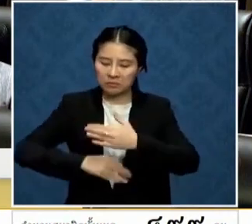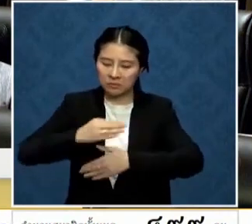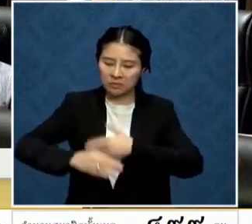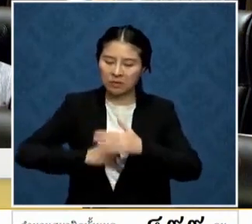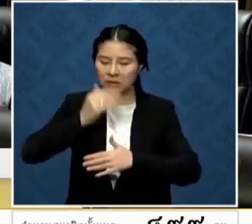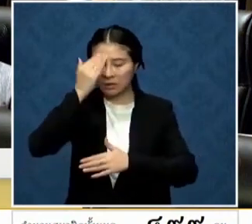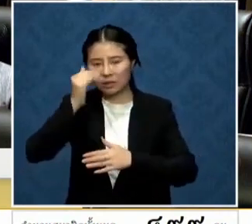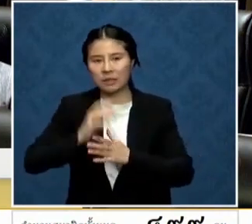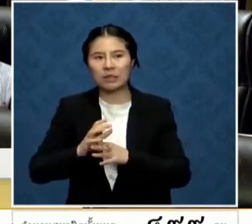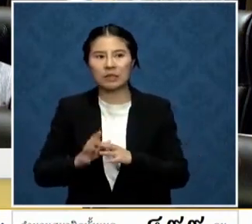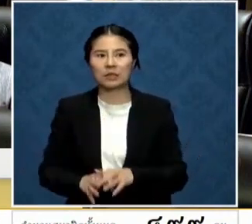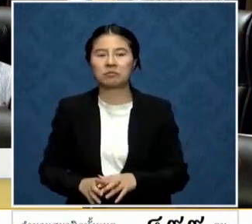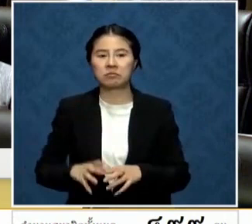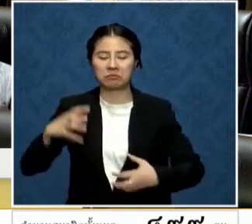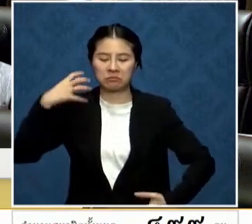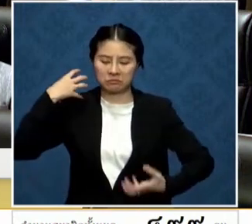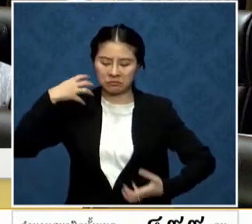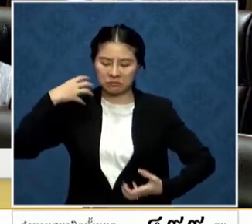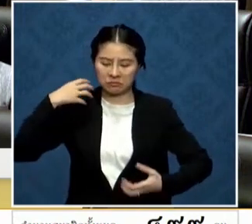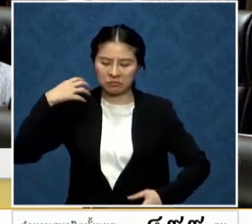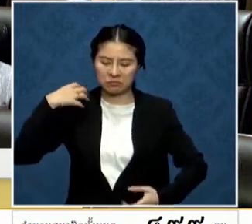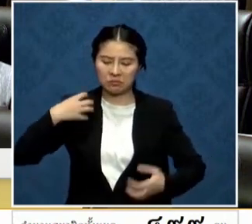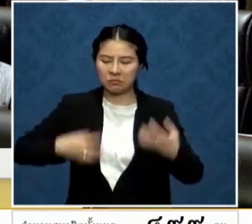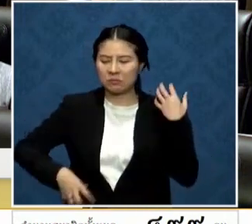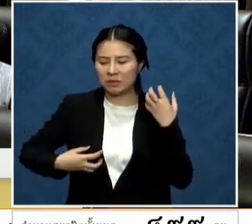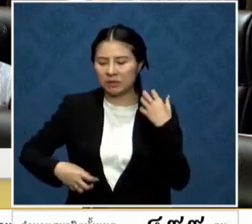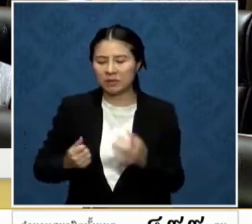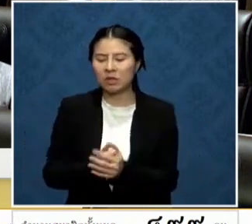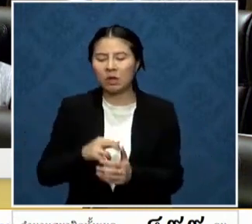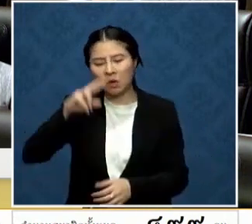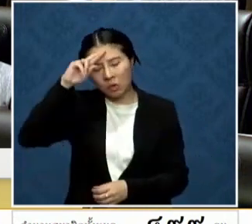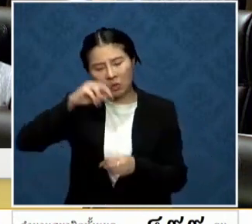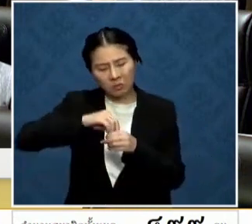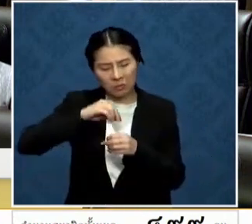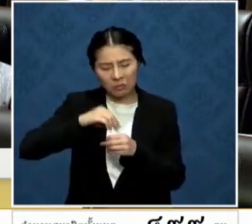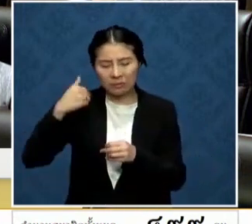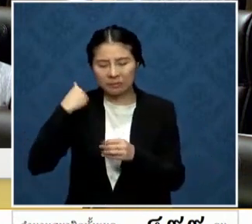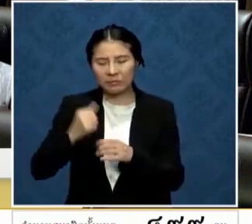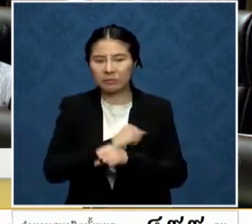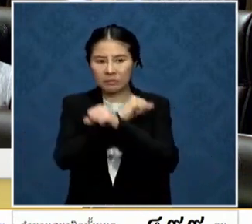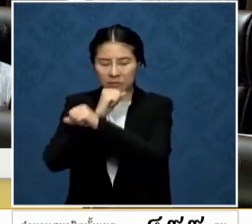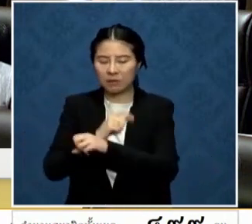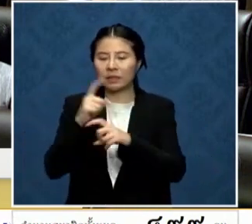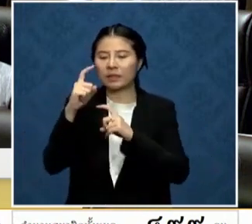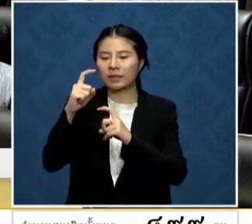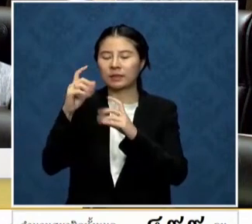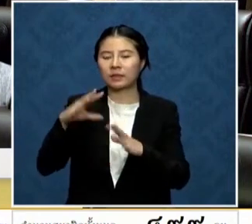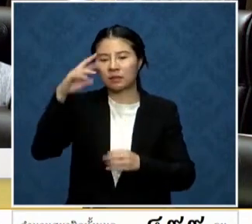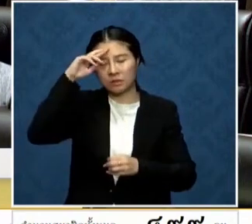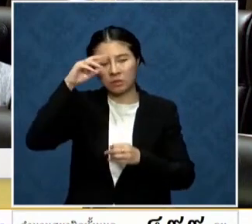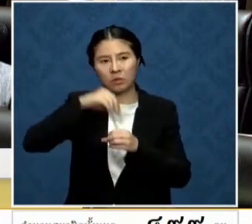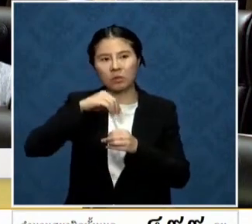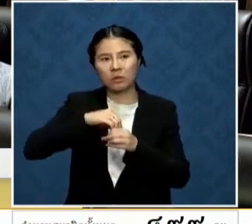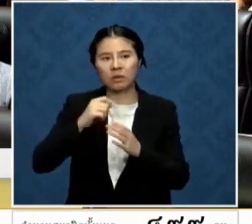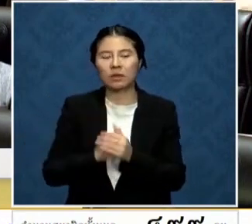ก็รู้ดีว่าลิงเป็นพาหะที่นำโรคมาสู่คนหลากหลายโรคมากๆเรื่องนี้ก็จะช่วยป้องกันเรื่องความปลอดภัยการท่องเที่ยวก็ยัง